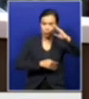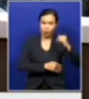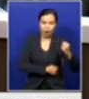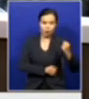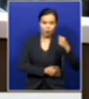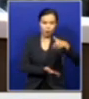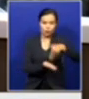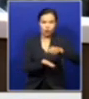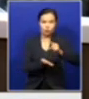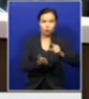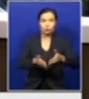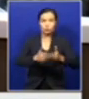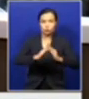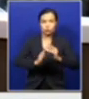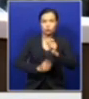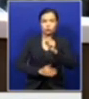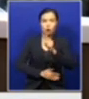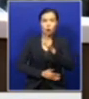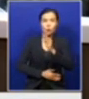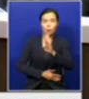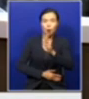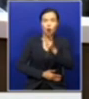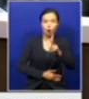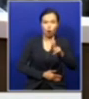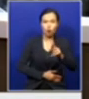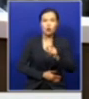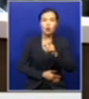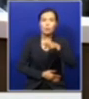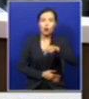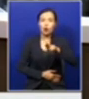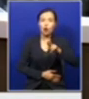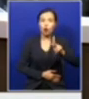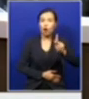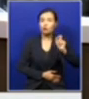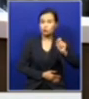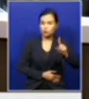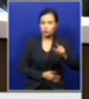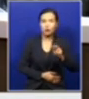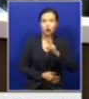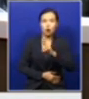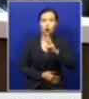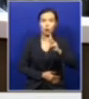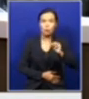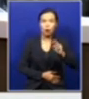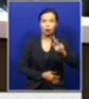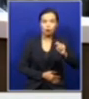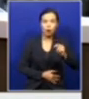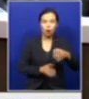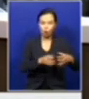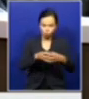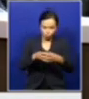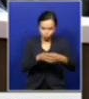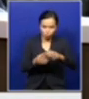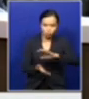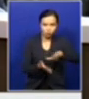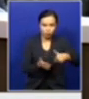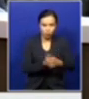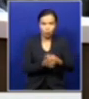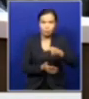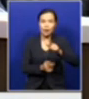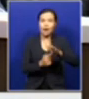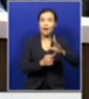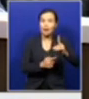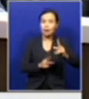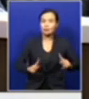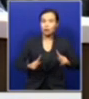ย์สบค.ค่ะแล้วใช้พรก.ฉุกเฉินเอารัฐมนตรีเข้ากลุ่มทั้งหมดค่ะแล้วเอาปลัดกระทรวงม